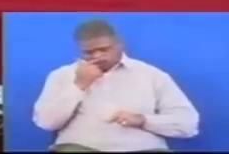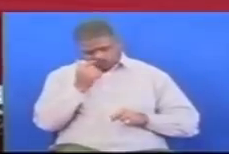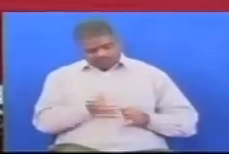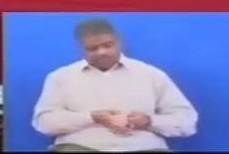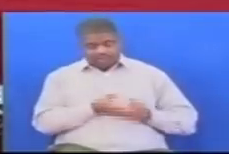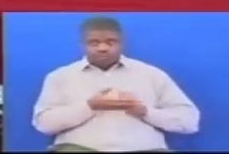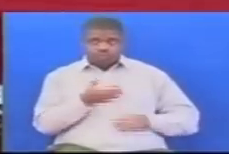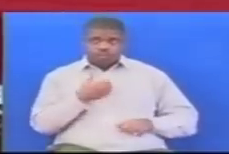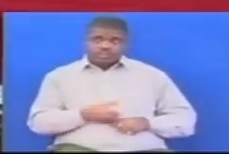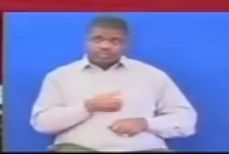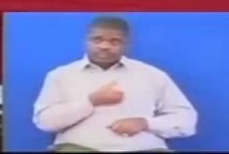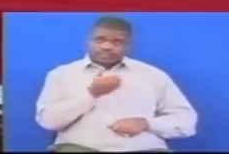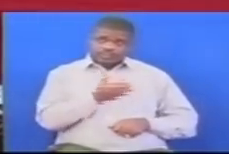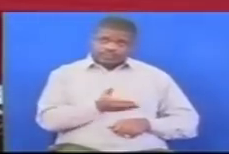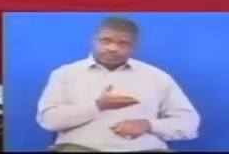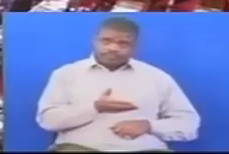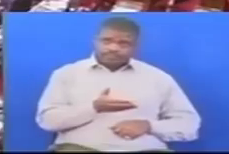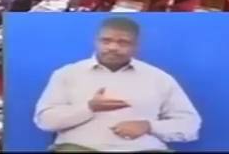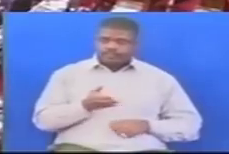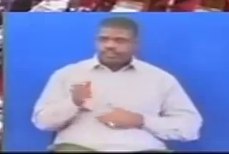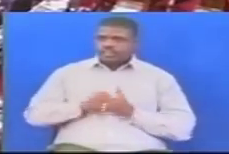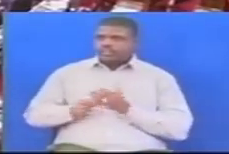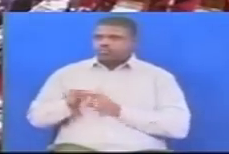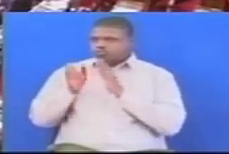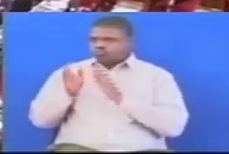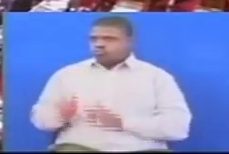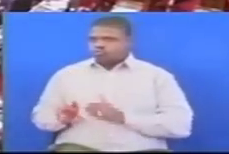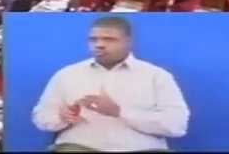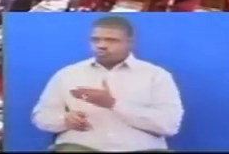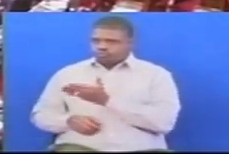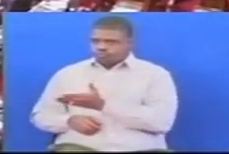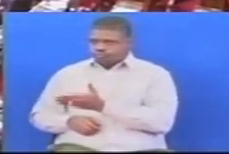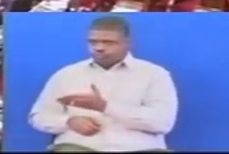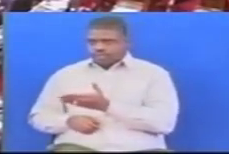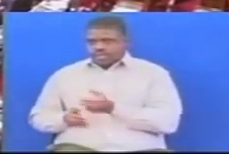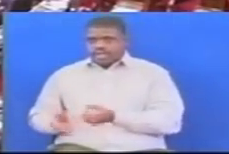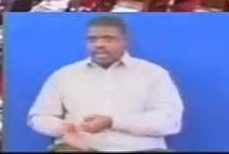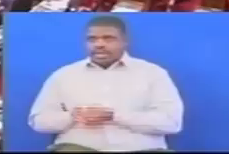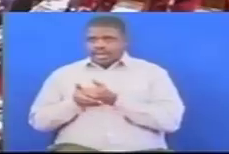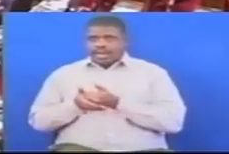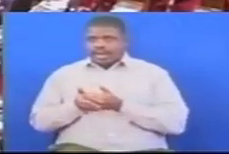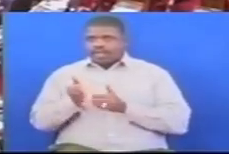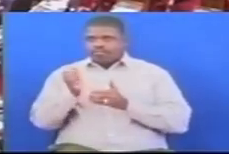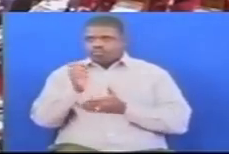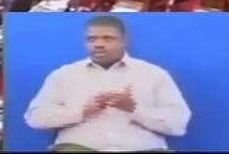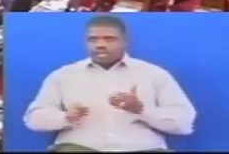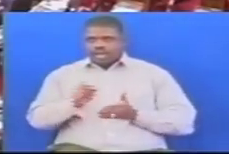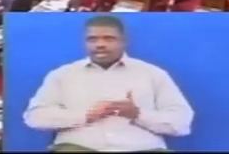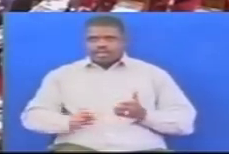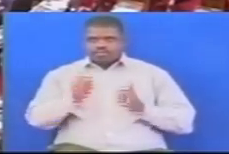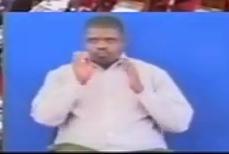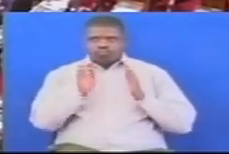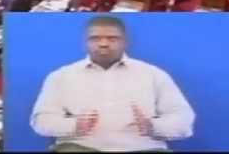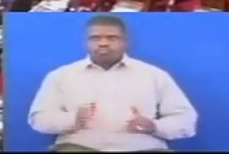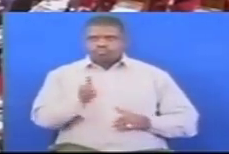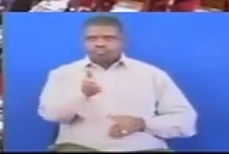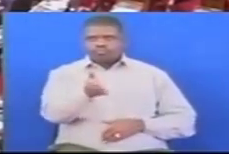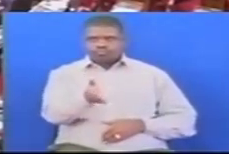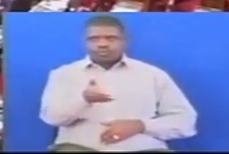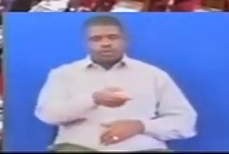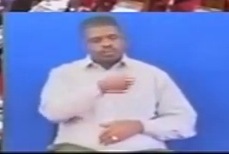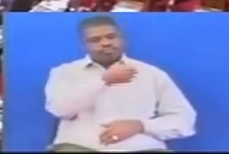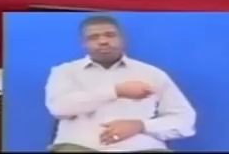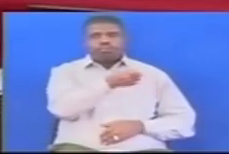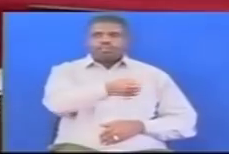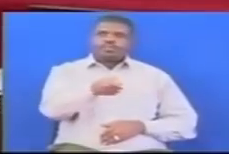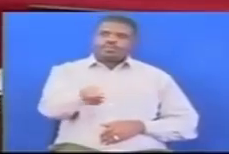waziri, katibu mkuu na naibu katibu mkuu na wakurugenzi wote kwa kazi